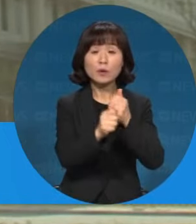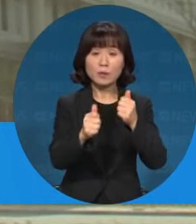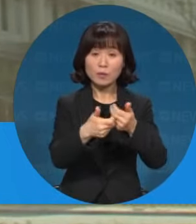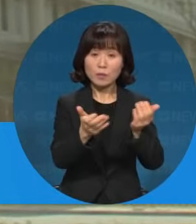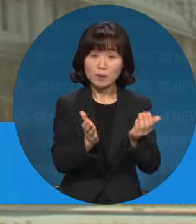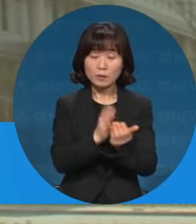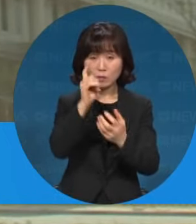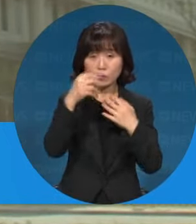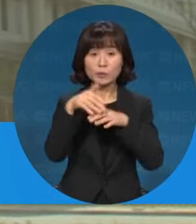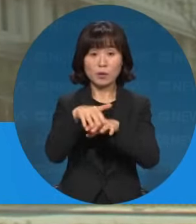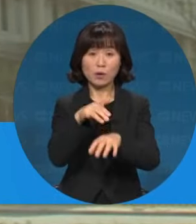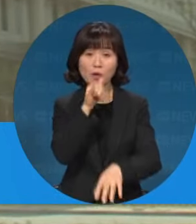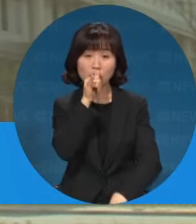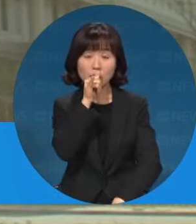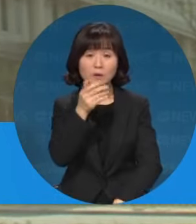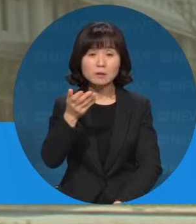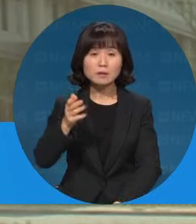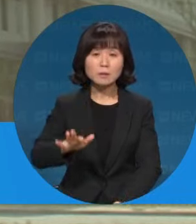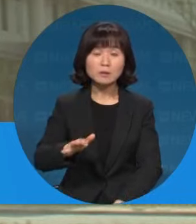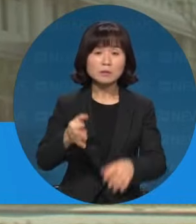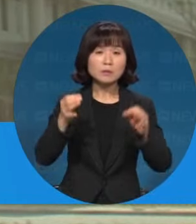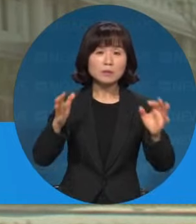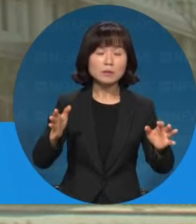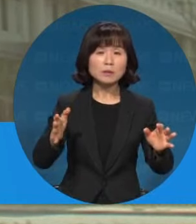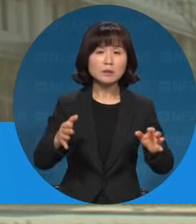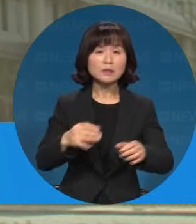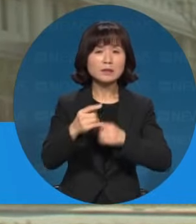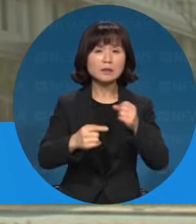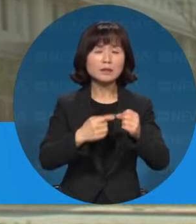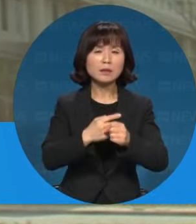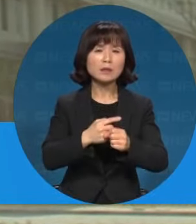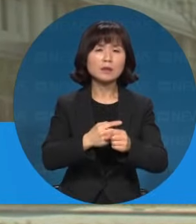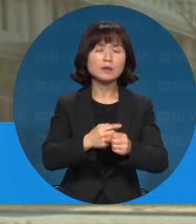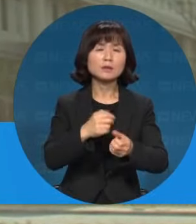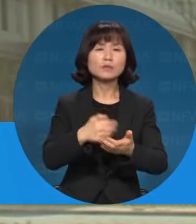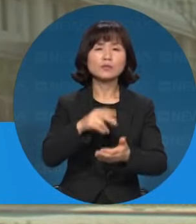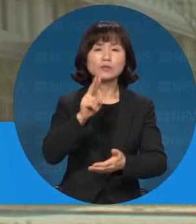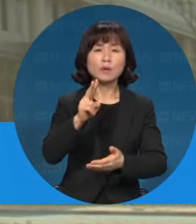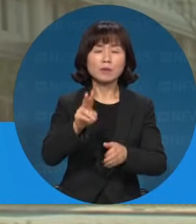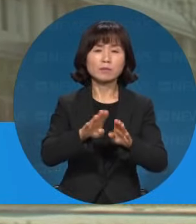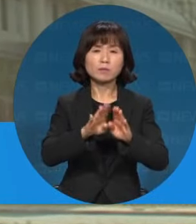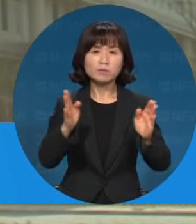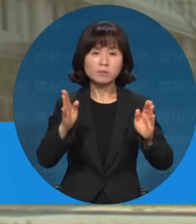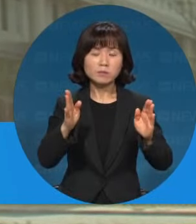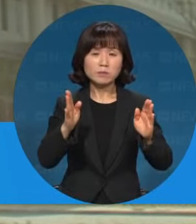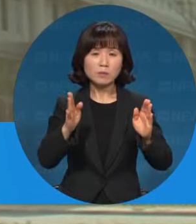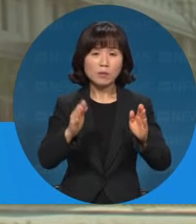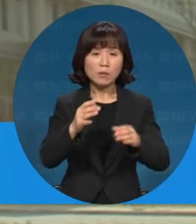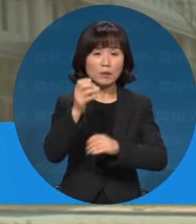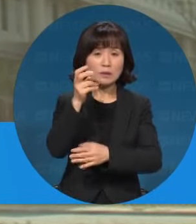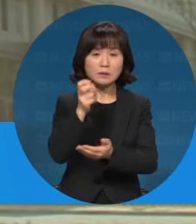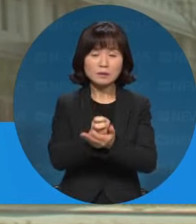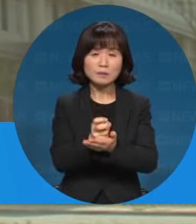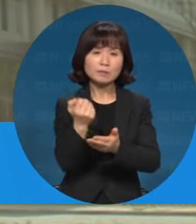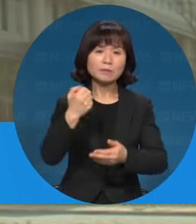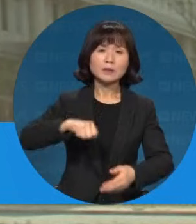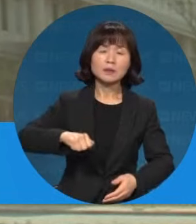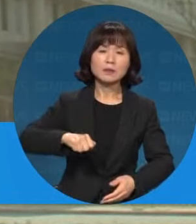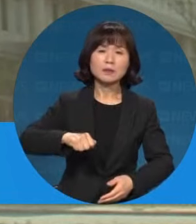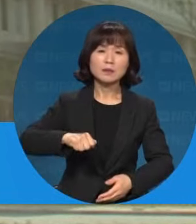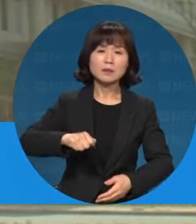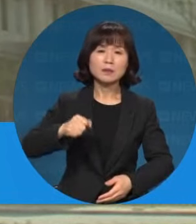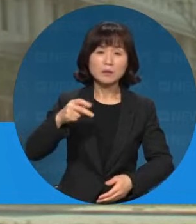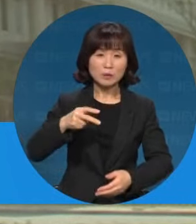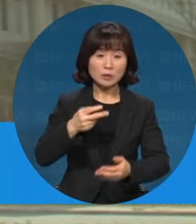정부 조직이 있습니다. 하지만 그동안 1년에 두 번 열어야 된다는 원칙도 지키지 않은데다 그마저도